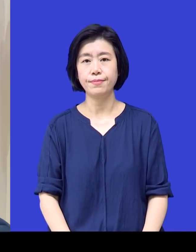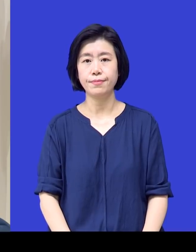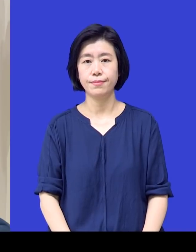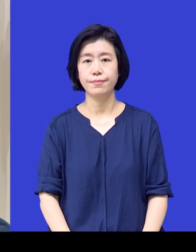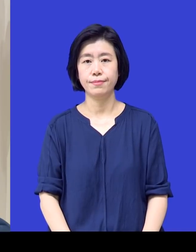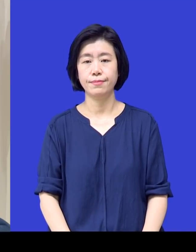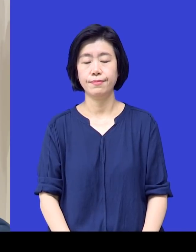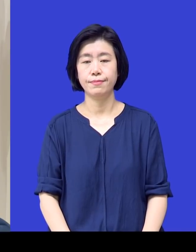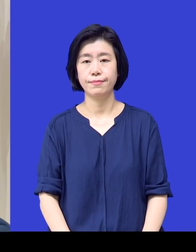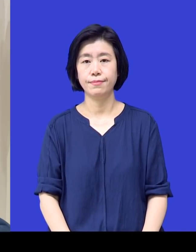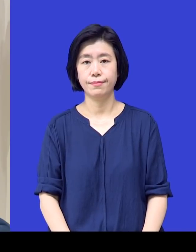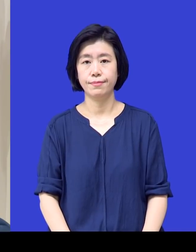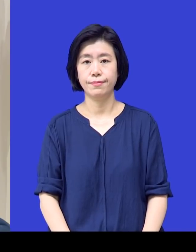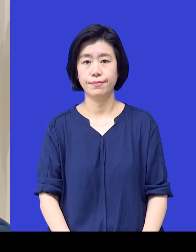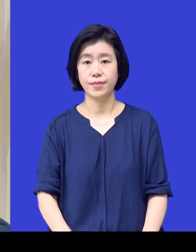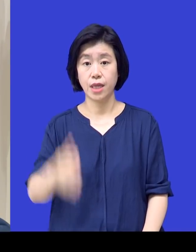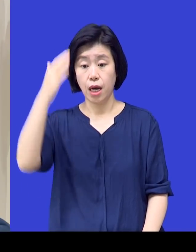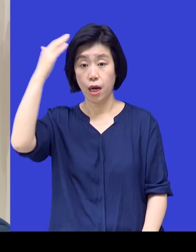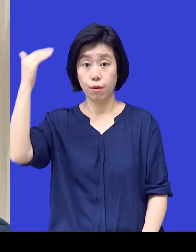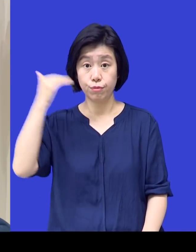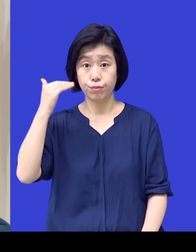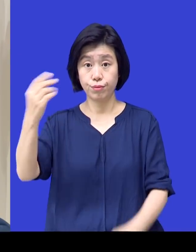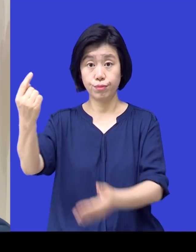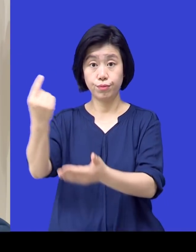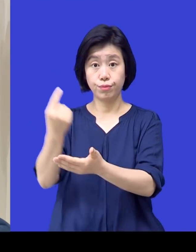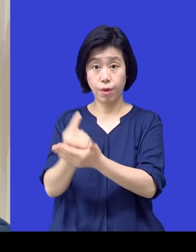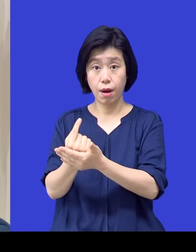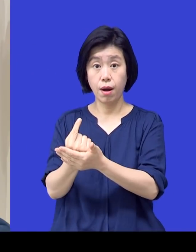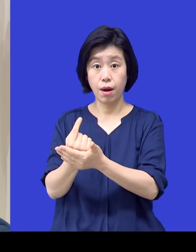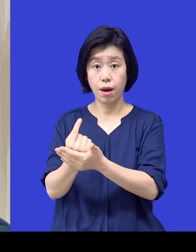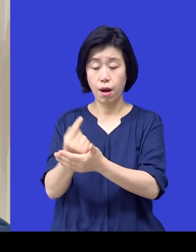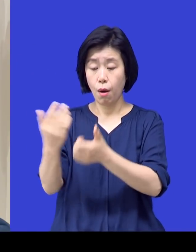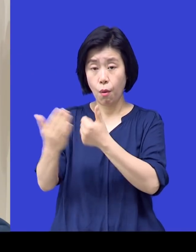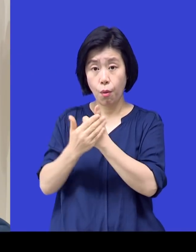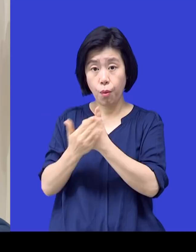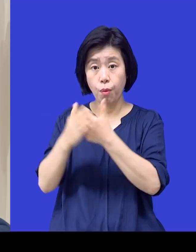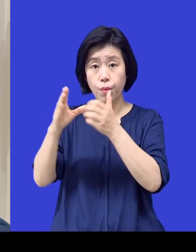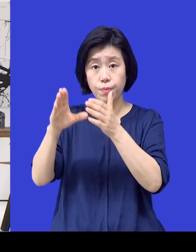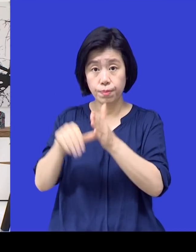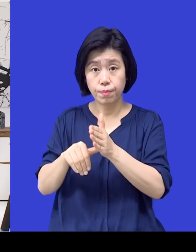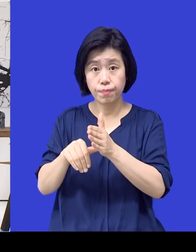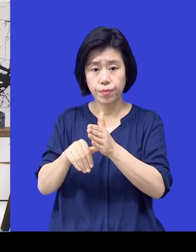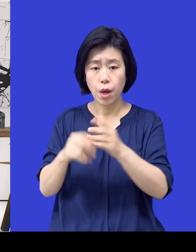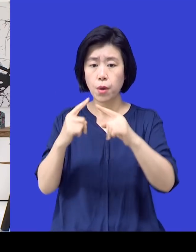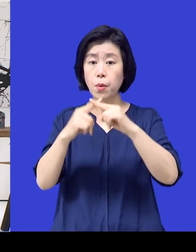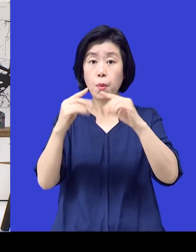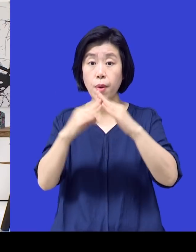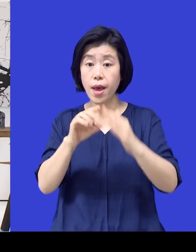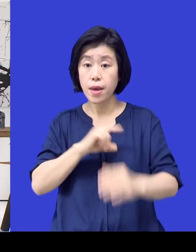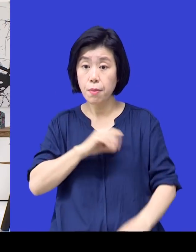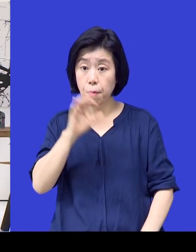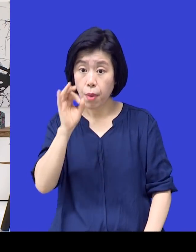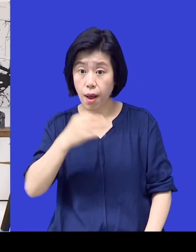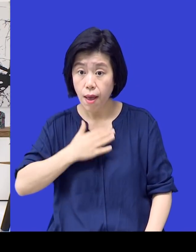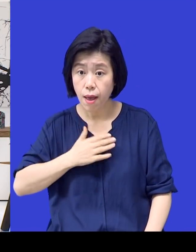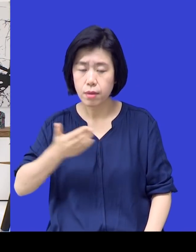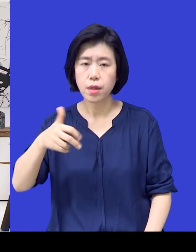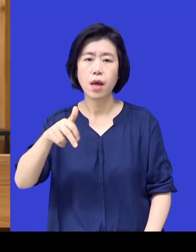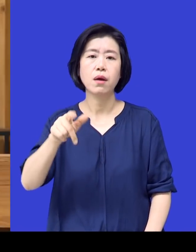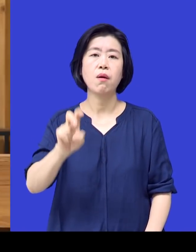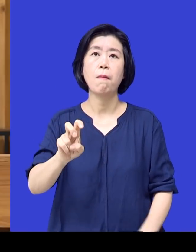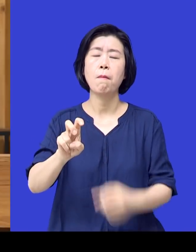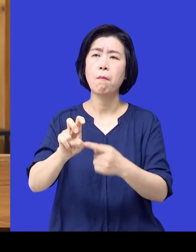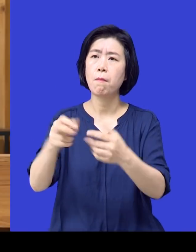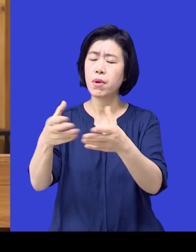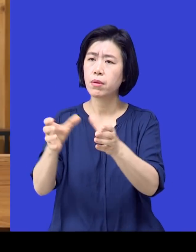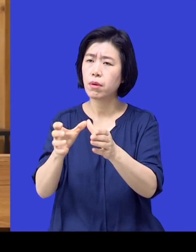네. 그것이기 때문에 한국을 도왔을 때에 교회 이름으로만 했기 때문에 몰랐죠. 그러니까요. 예. 수많은 사실 그